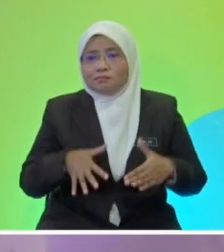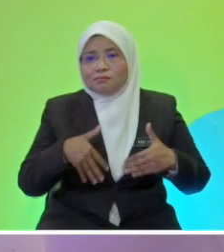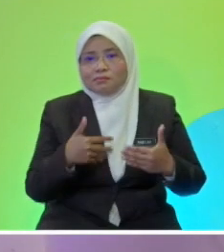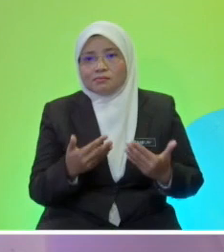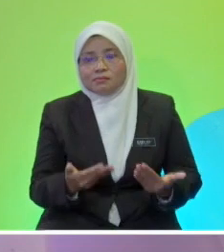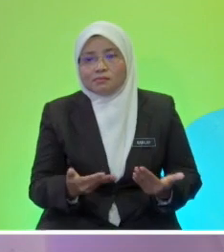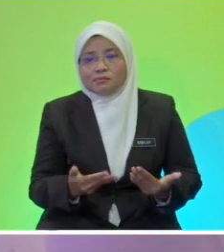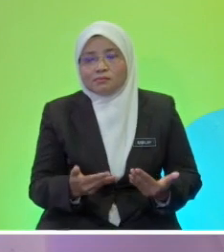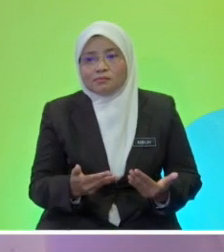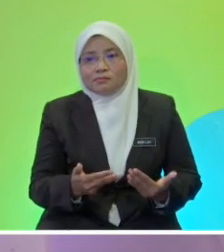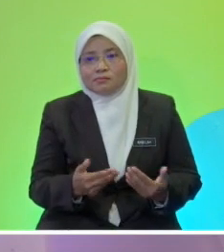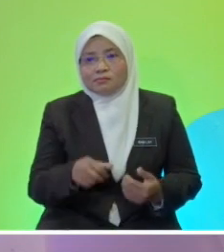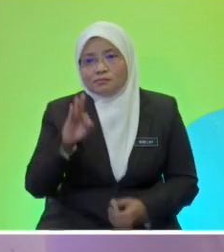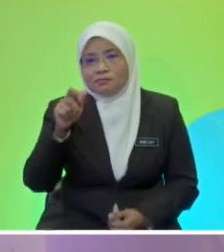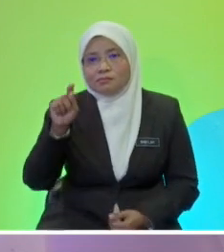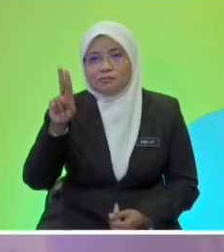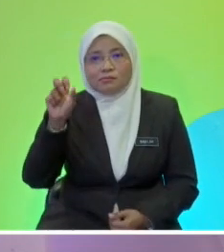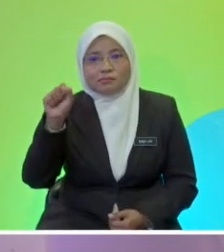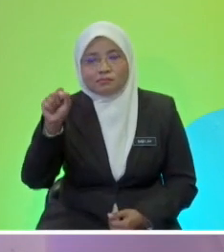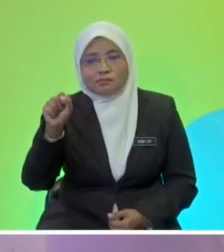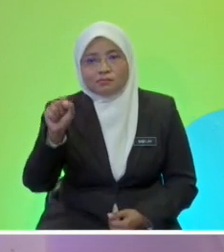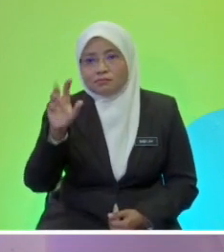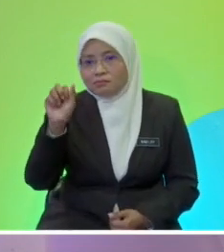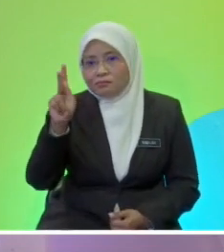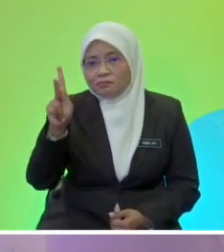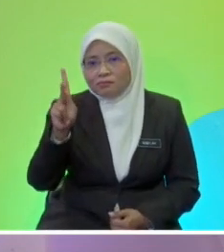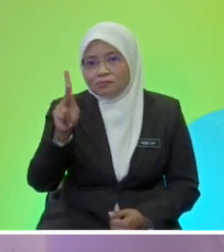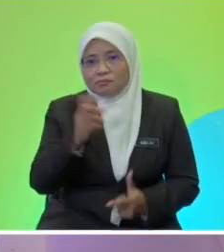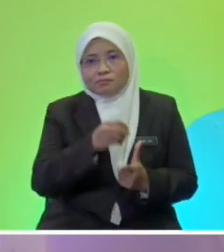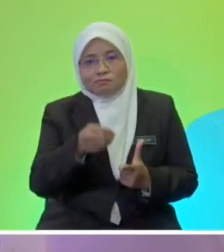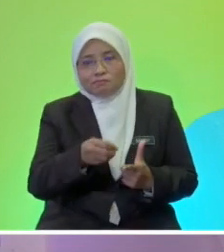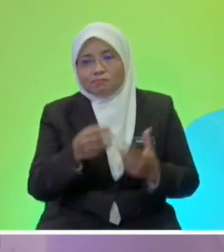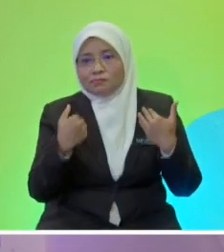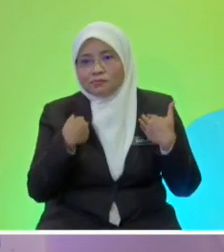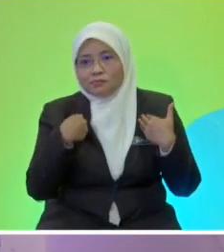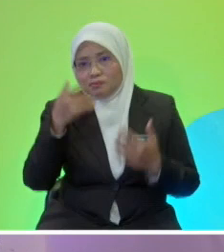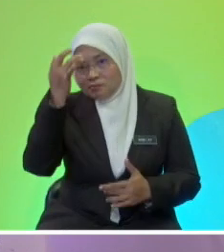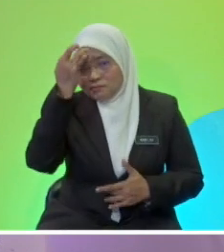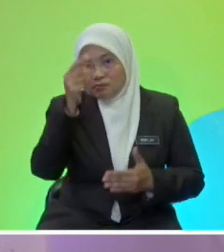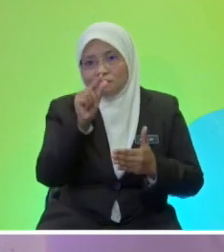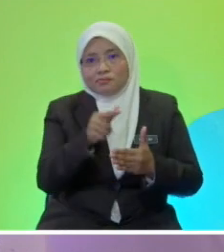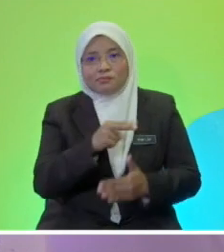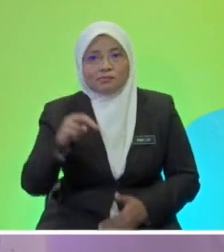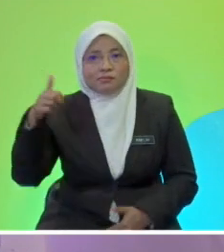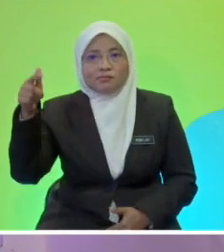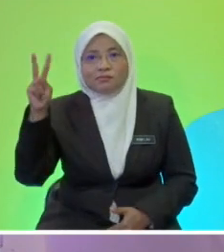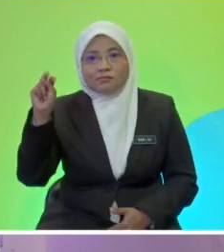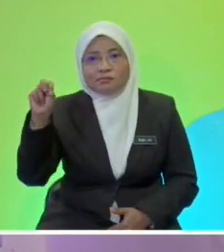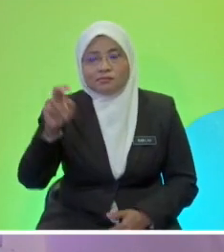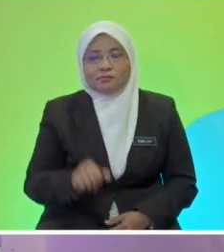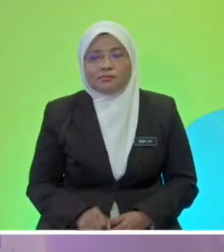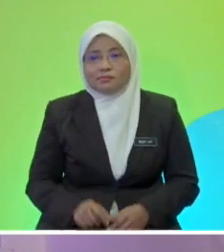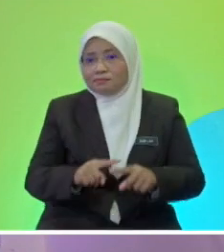keadaan selfies tadi aduh kah berlaku penyakit gangguan jin Oke walau bagaimanapun